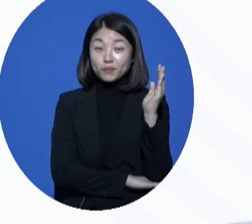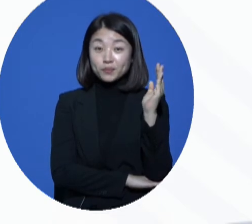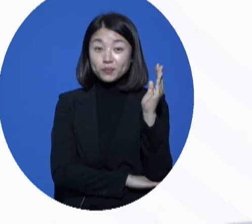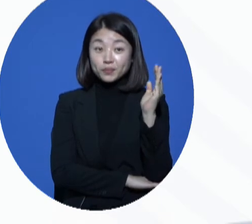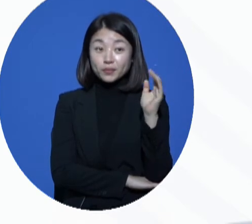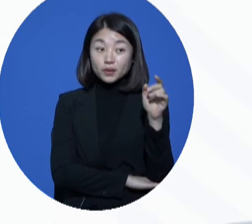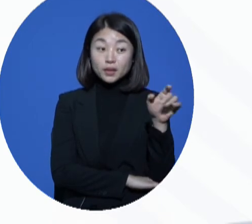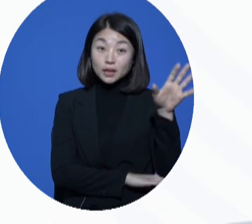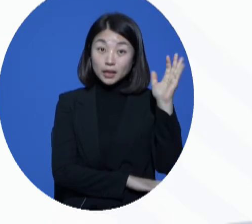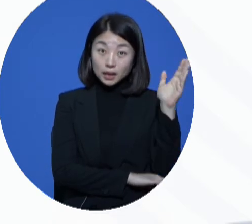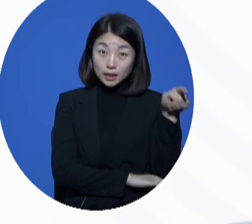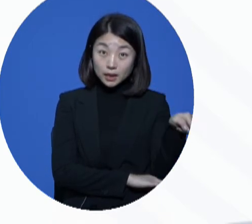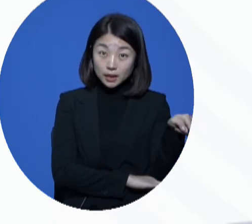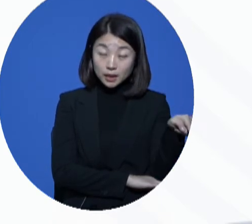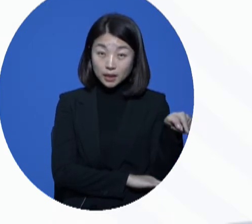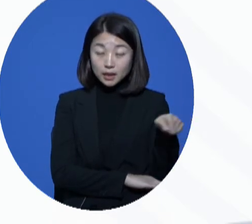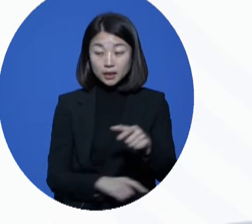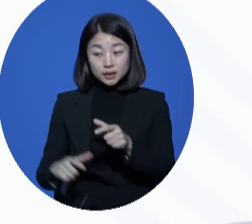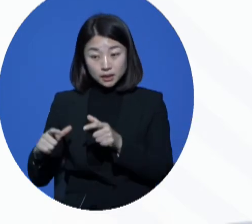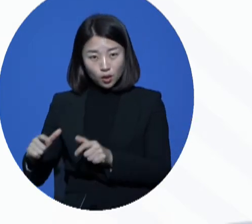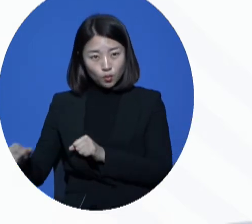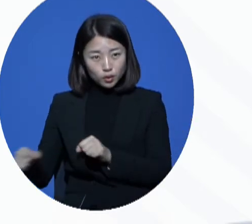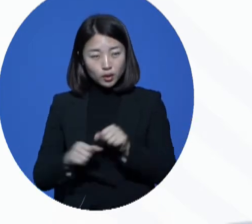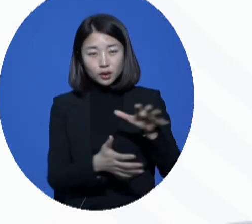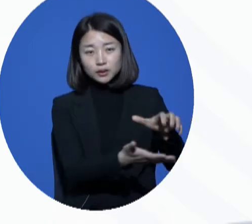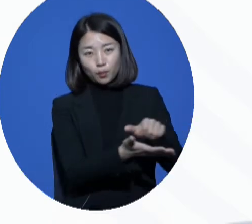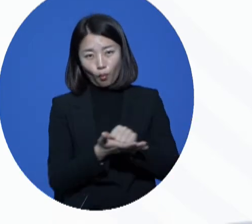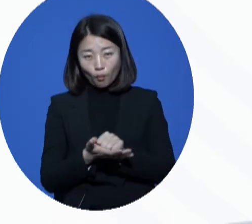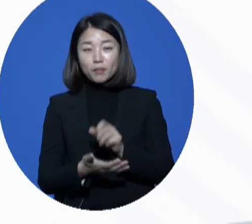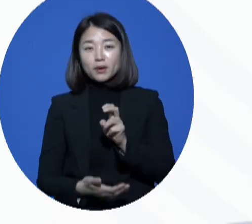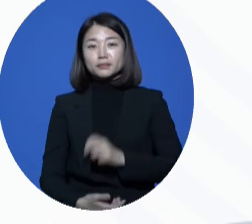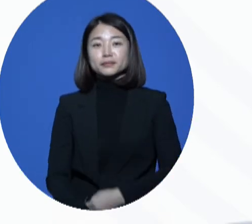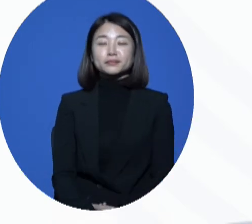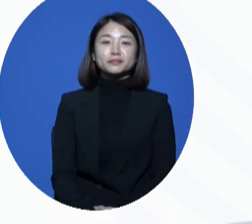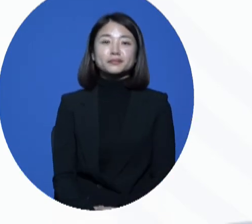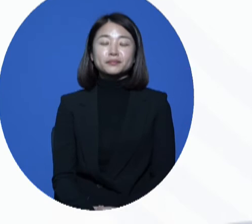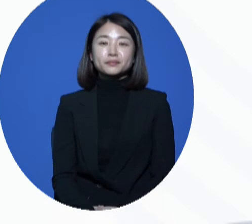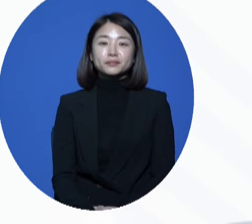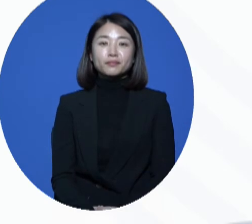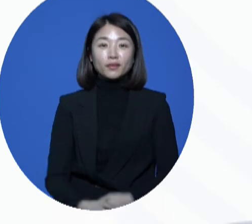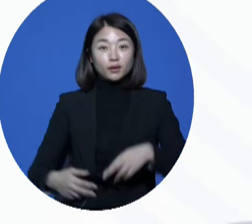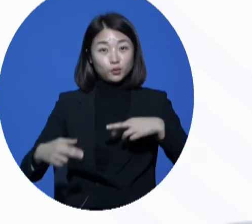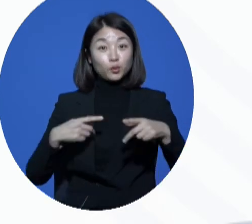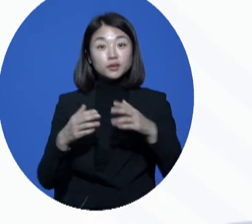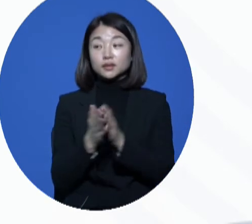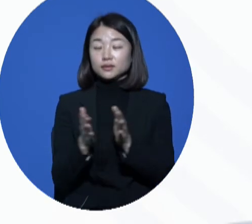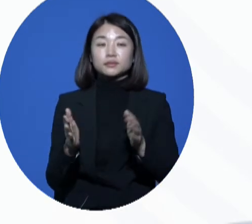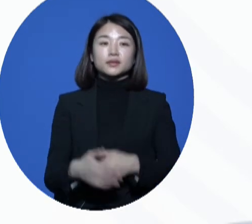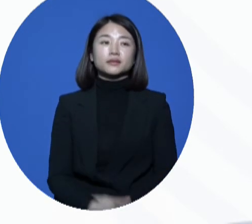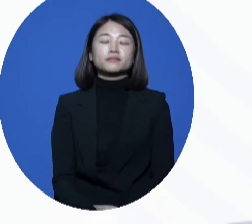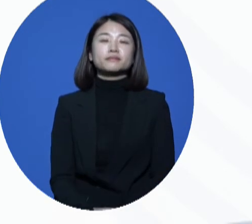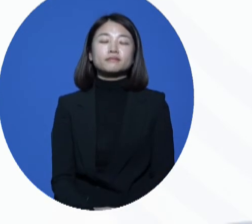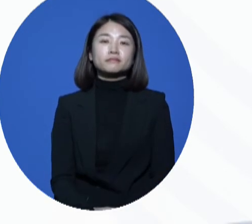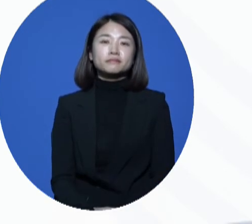발표하신 내용들이 이 지역 활동에 큰 도움이 될 거라고 생각합니다. 토론 시작하도록 하겠습니다.